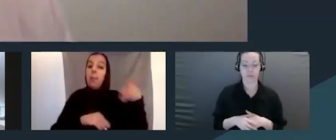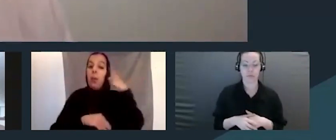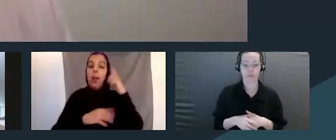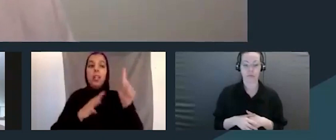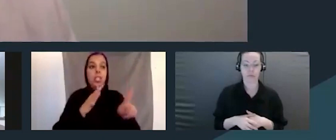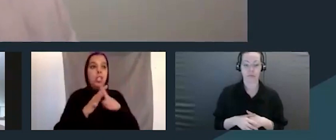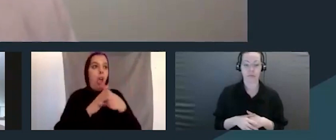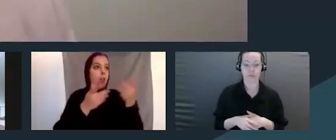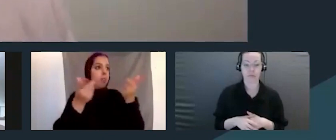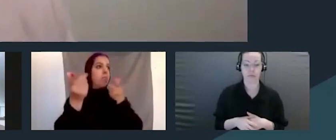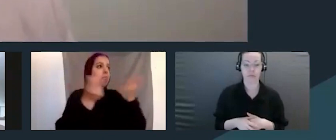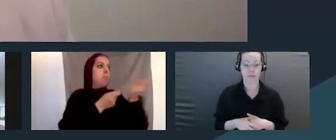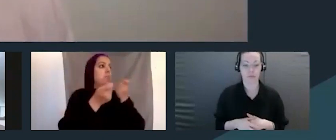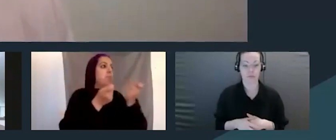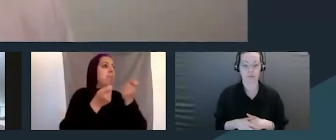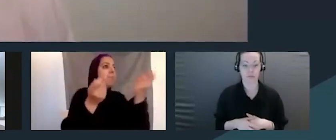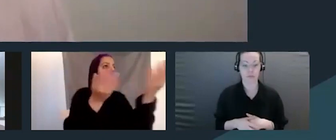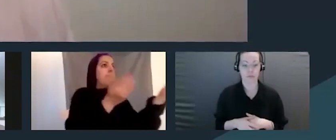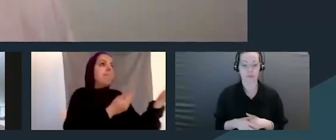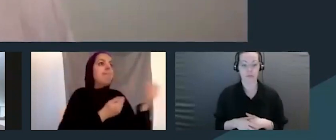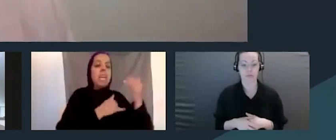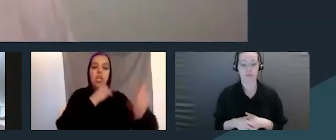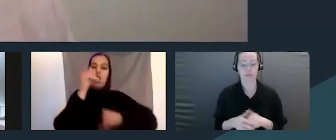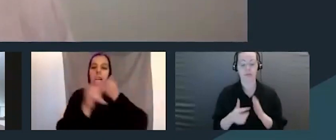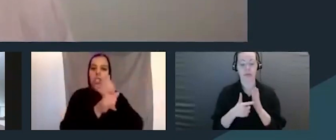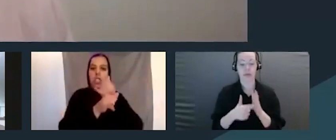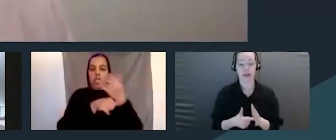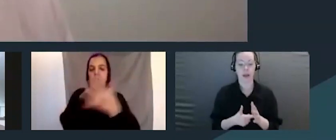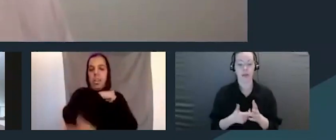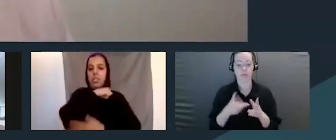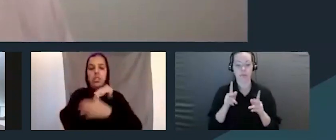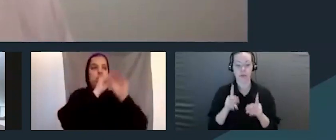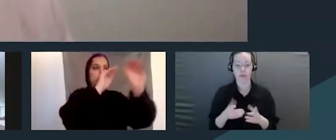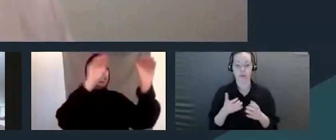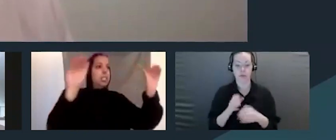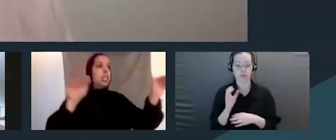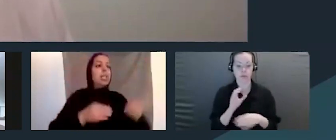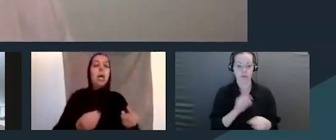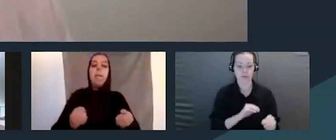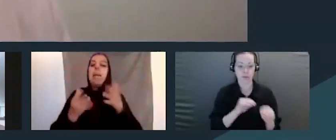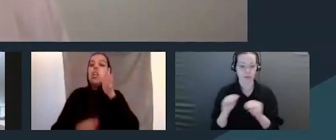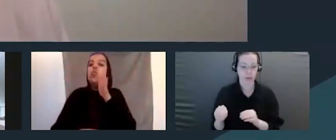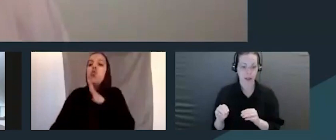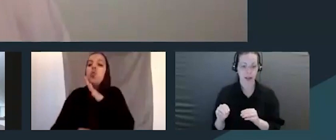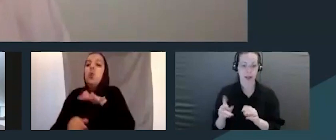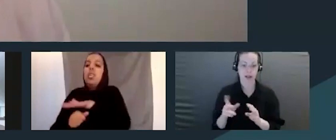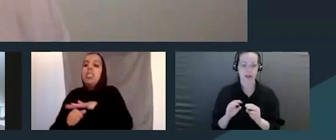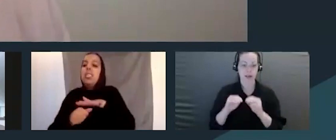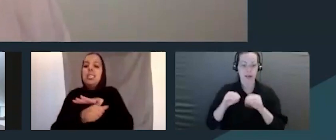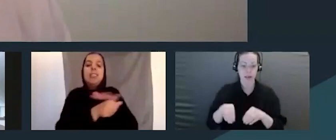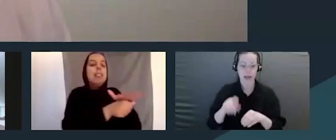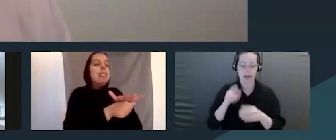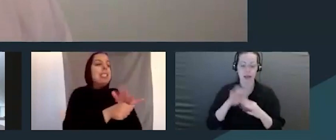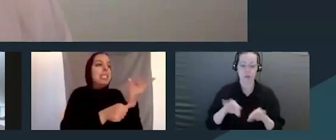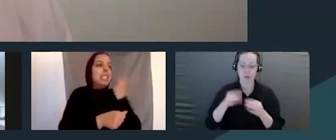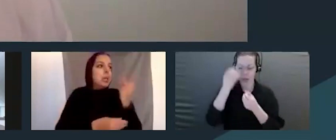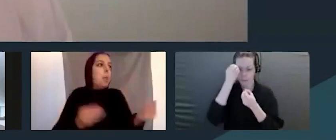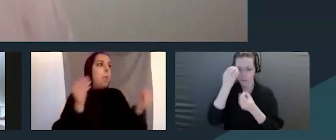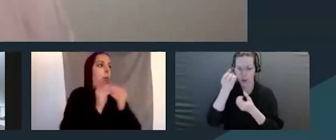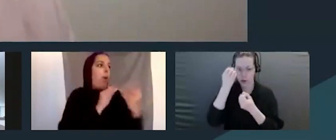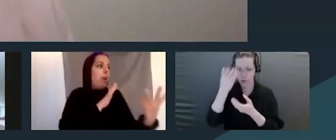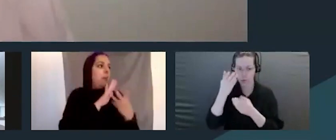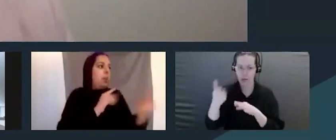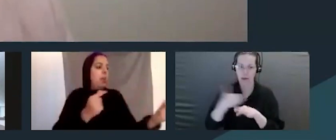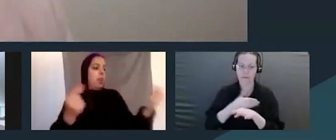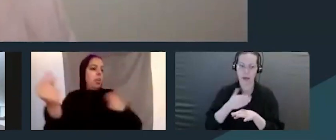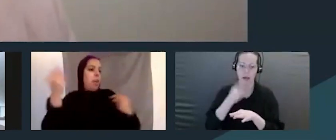à l'international. Il y a pas mal, ce qui explique l'augmentation du nombre de travailleurs pour ceux dont la langue, la